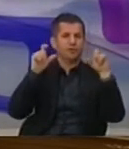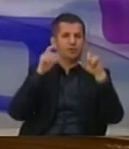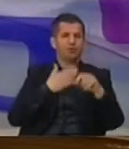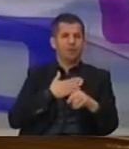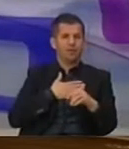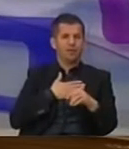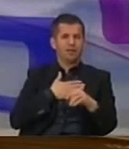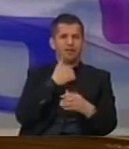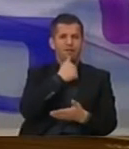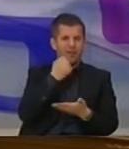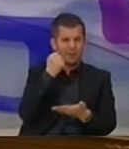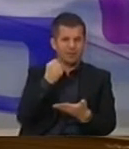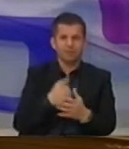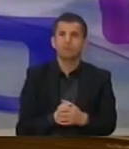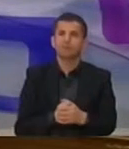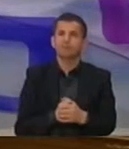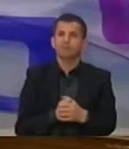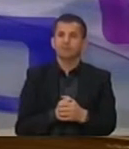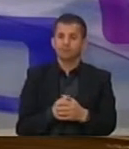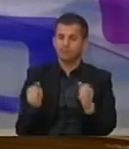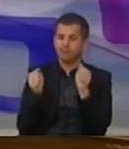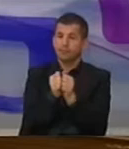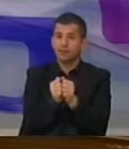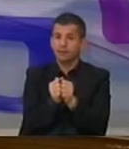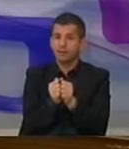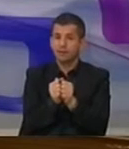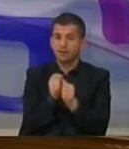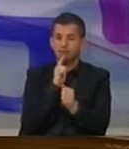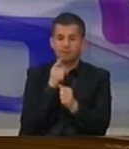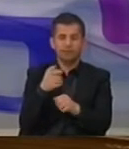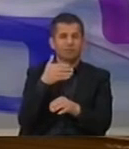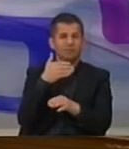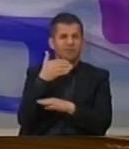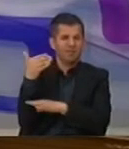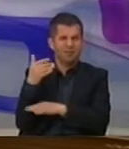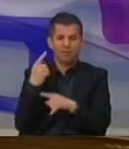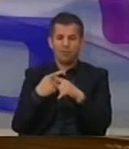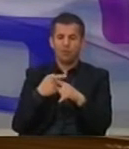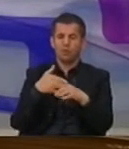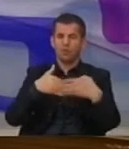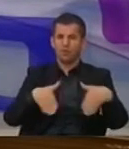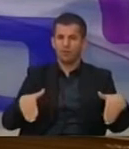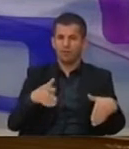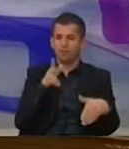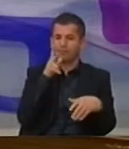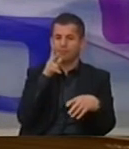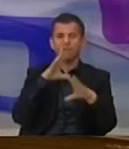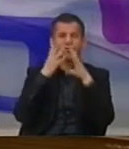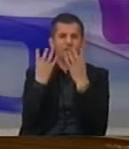financiare. Së bashku me administratën tatimore dhe doganat jemi duke bë